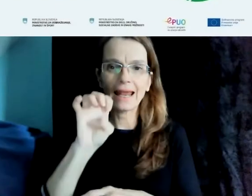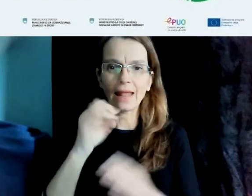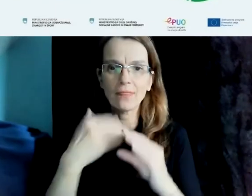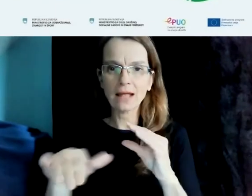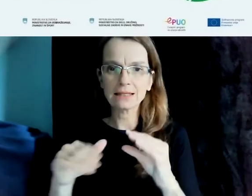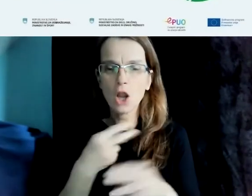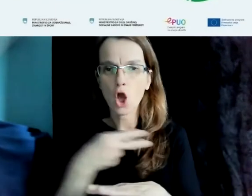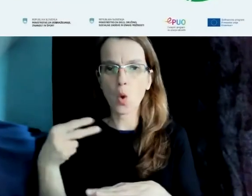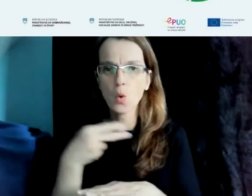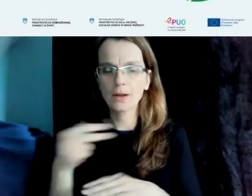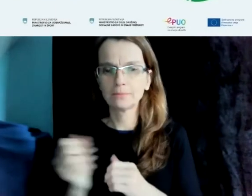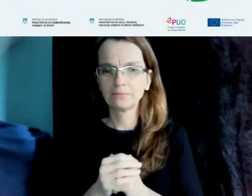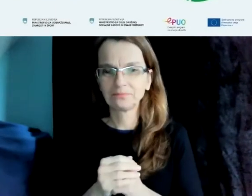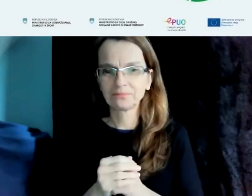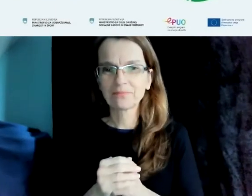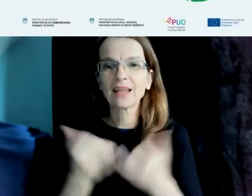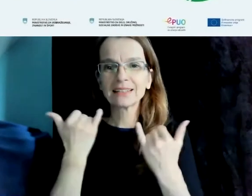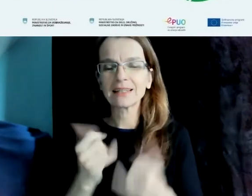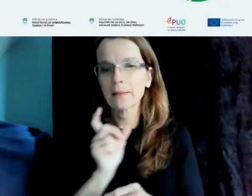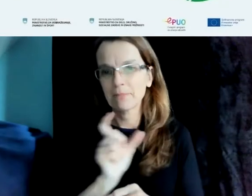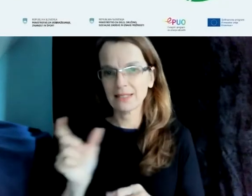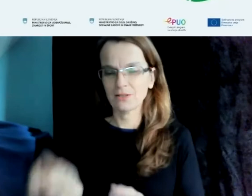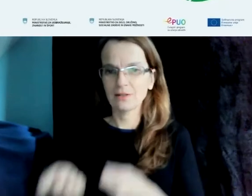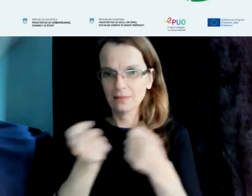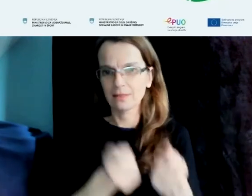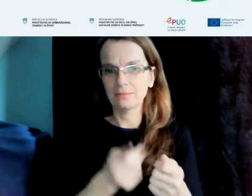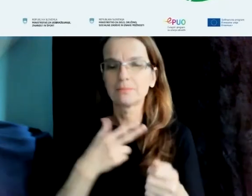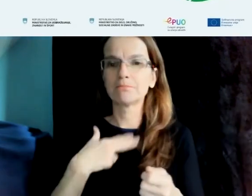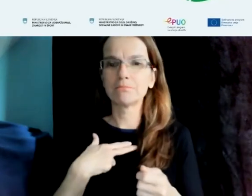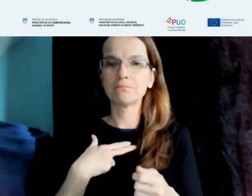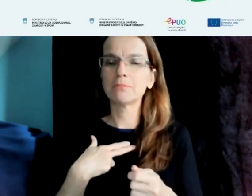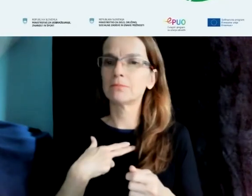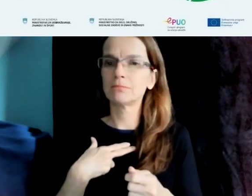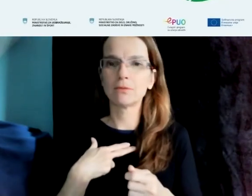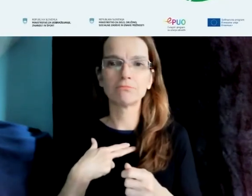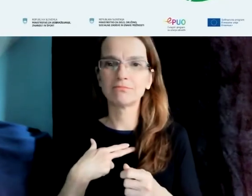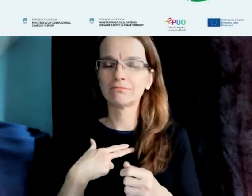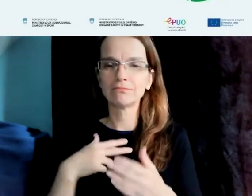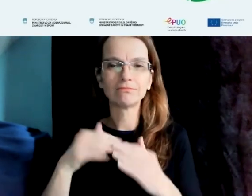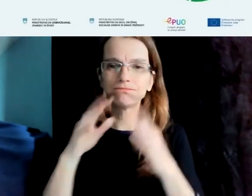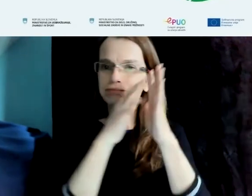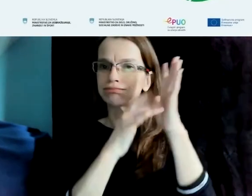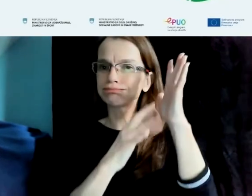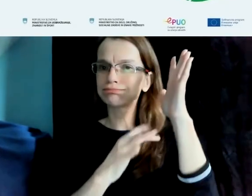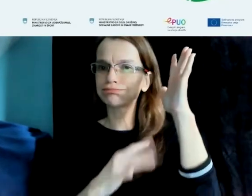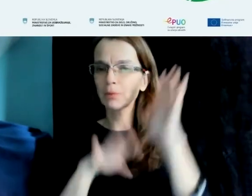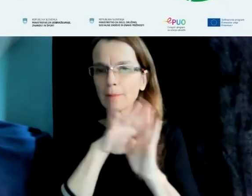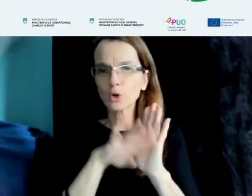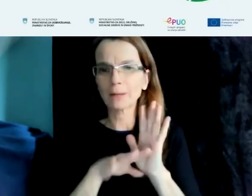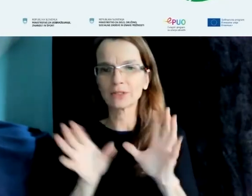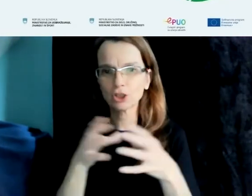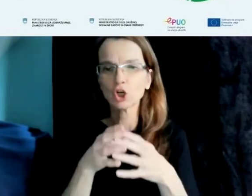V tem trenutku pa bom besedo kar predala. Imamo zajeten in zelo zanimiv programski sklop na temo